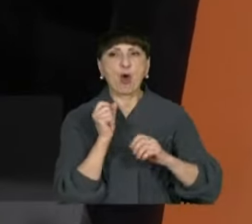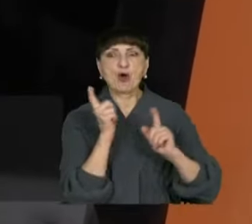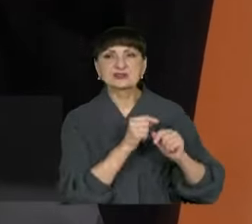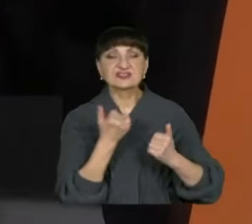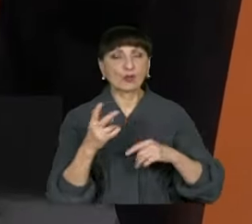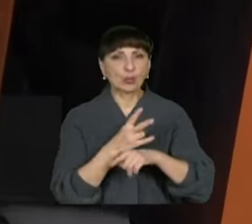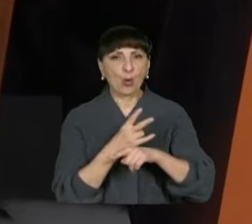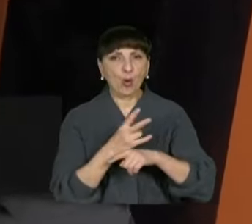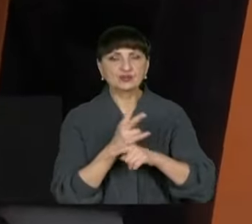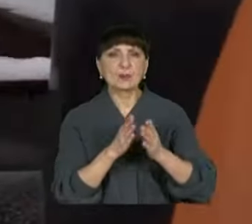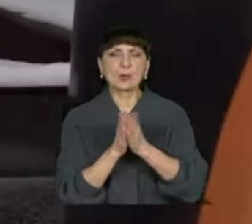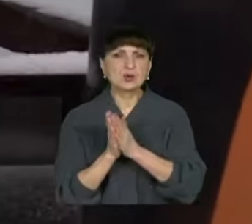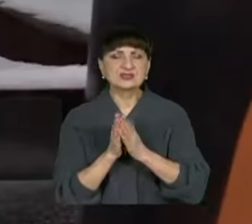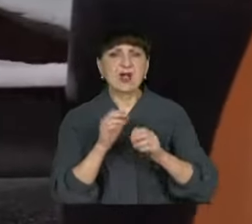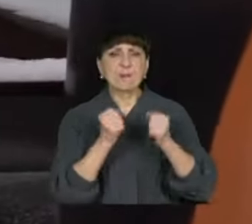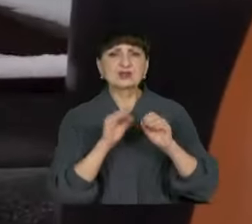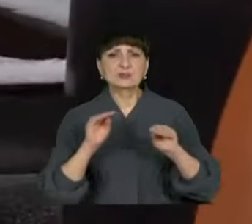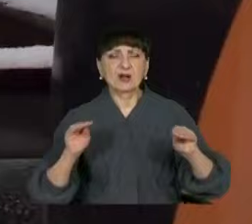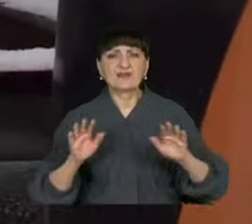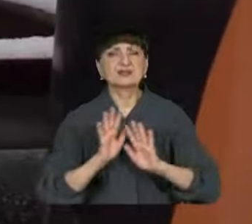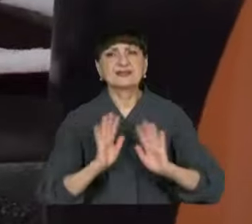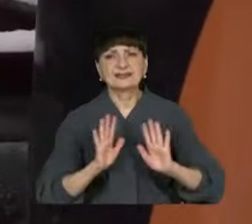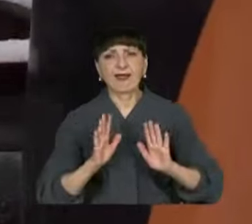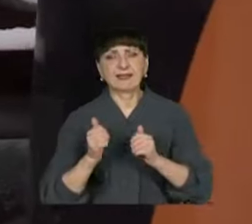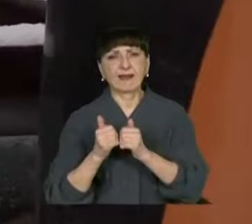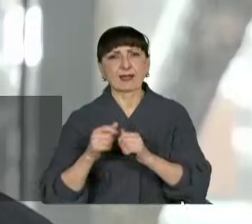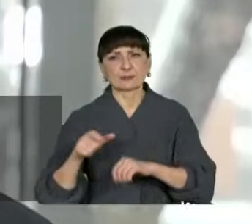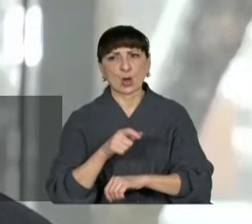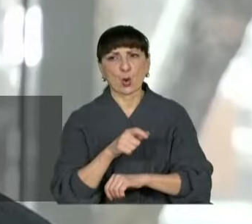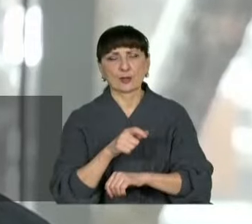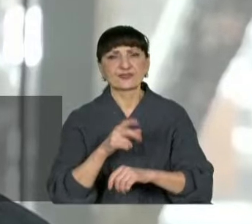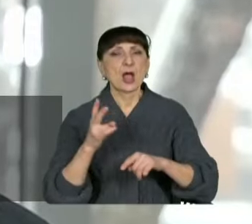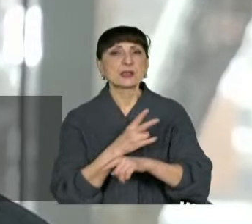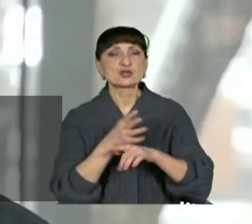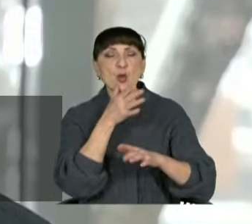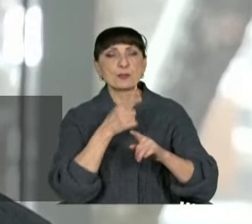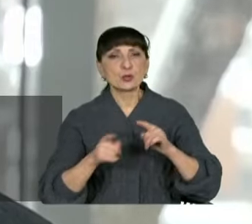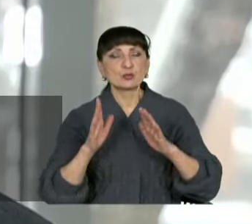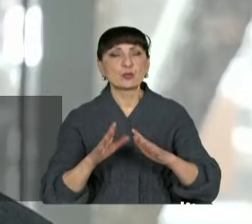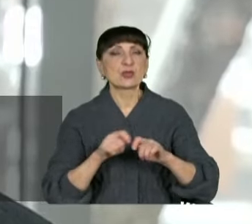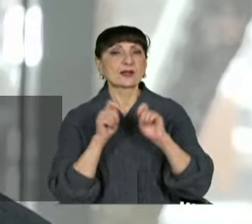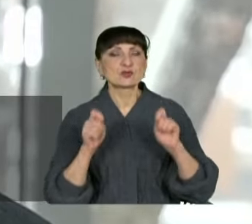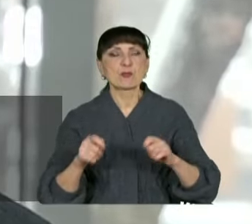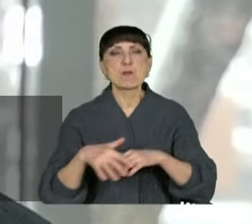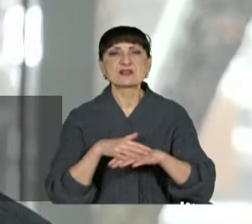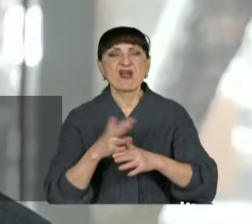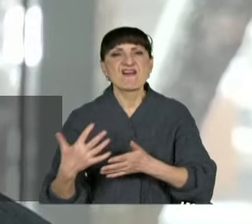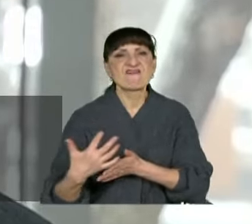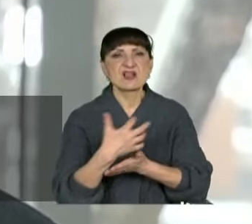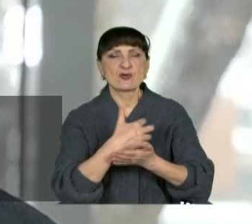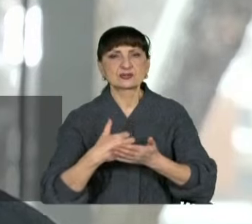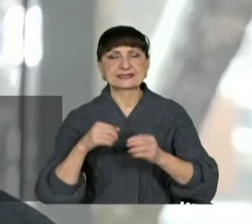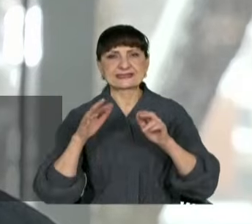ночью специалисты просят не парковать автотранспорт на обочинах дорог. В ночной период будет организован массовый вывоз